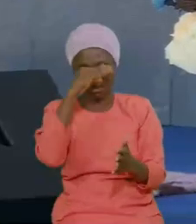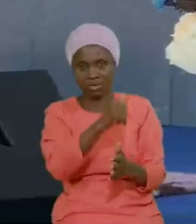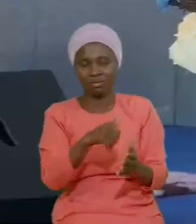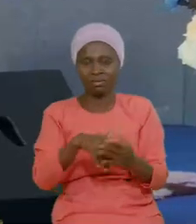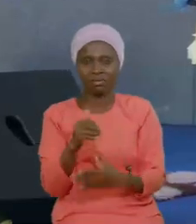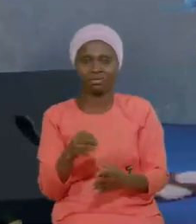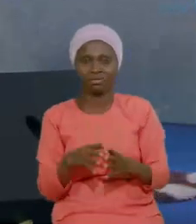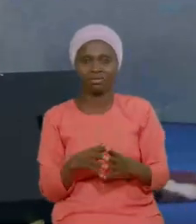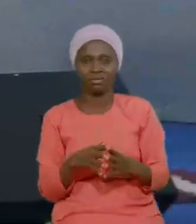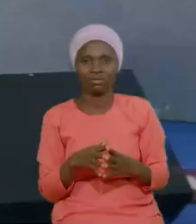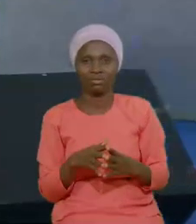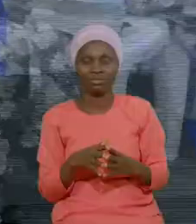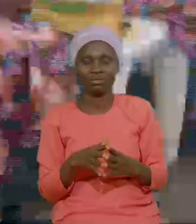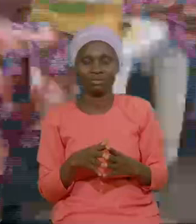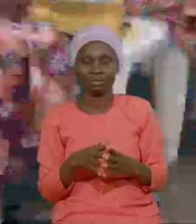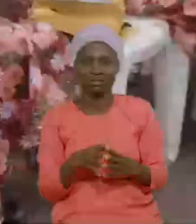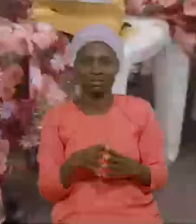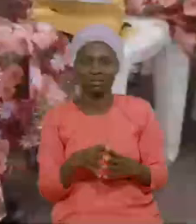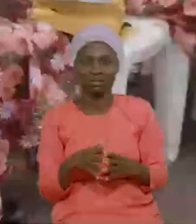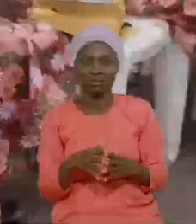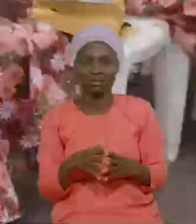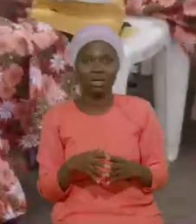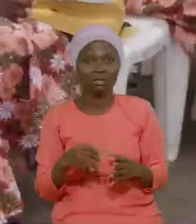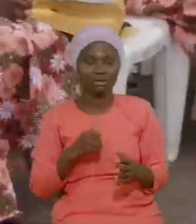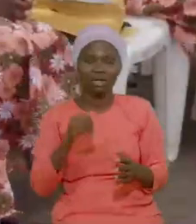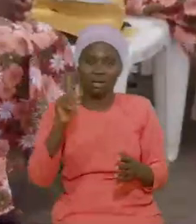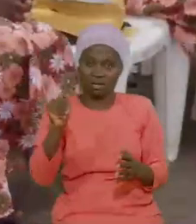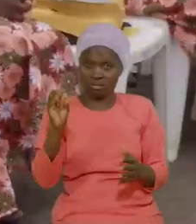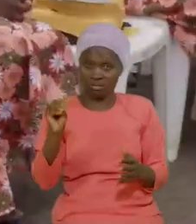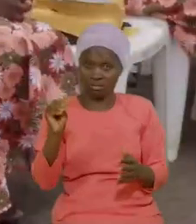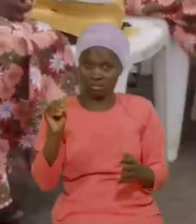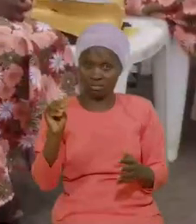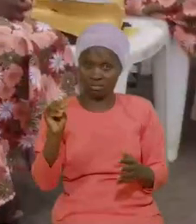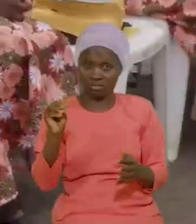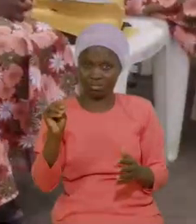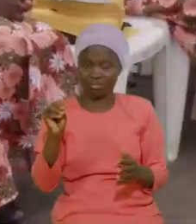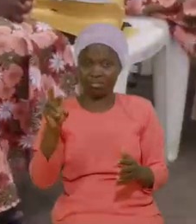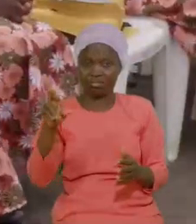Vous voyez, la tortue ne fait pas de progrès à moins qu'elle ne sorte sa tête.